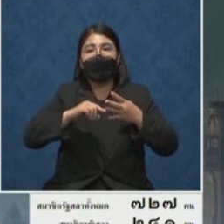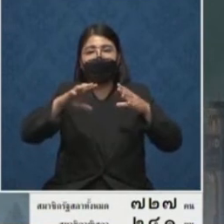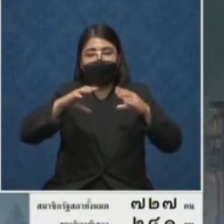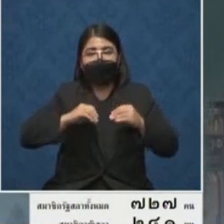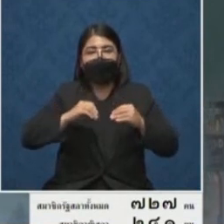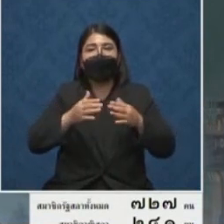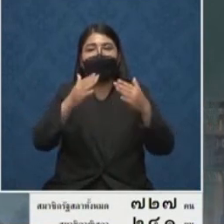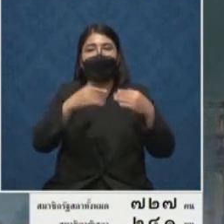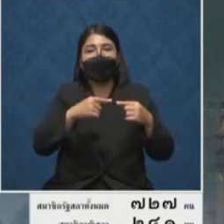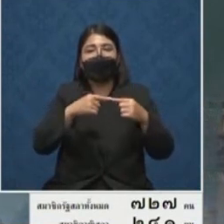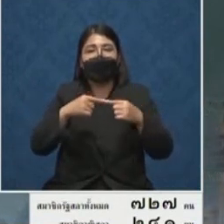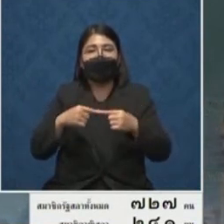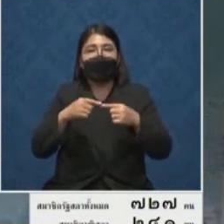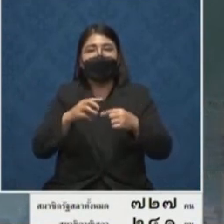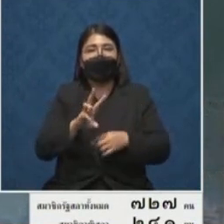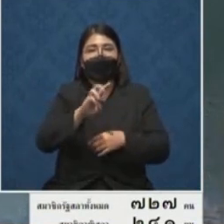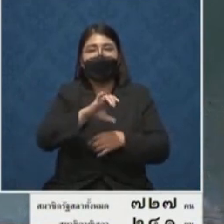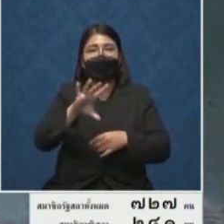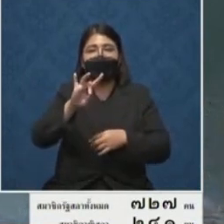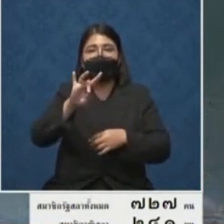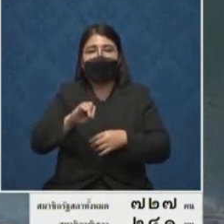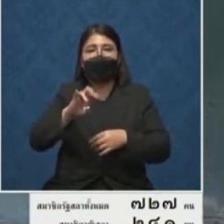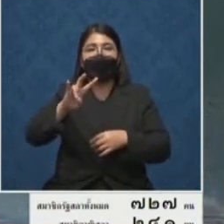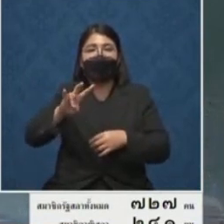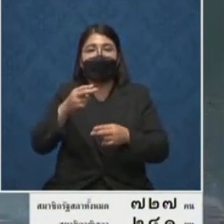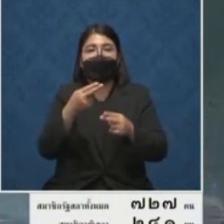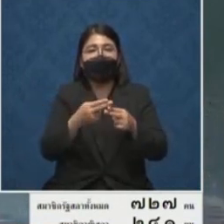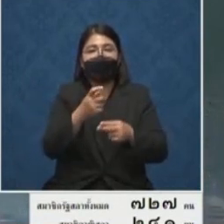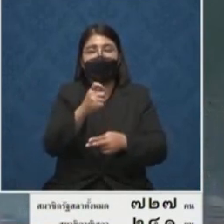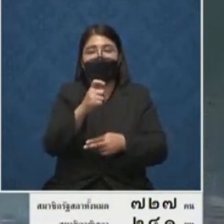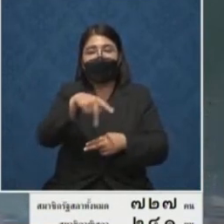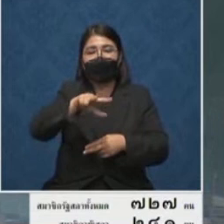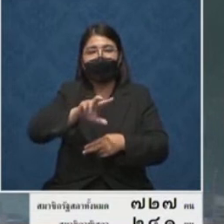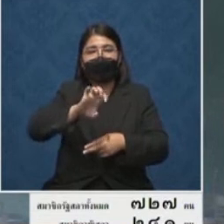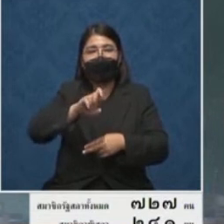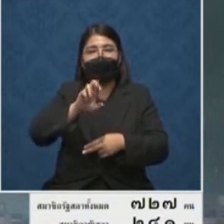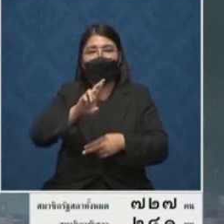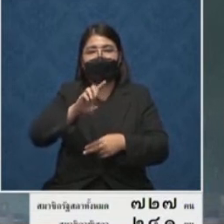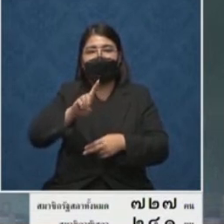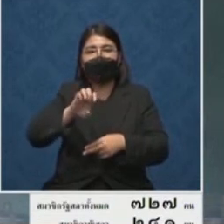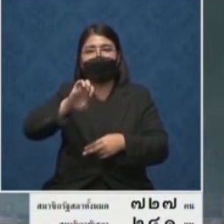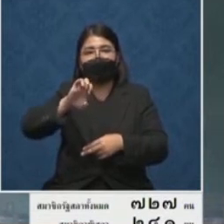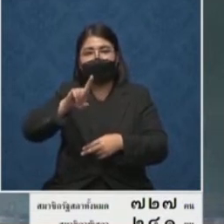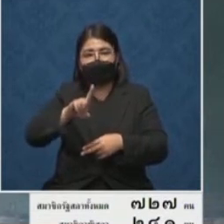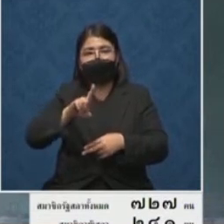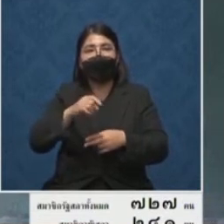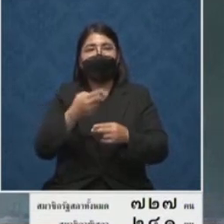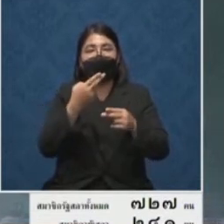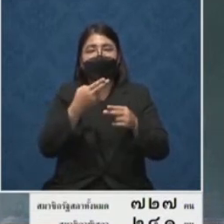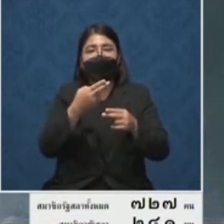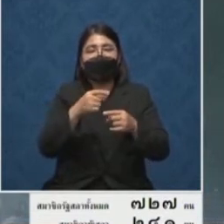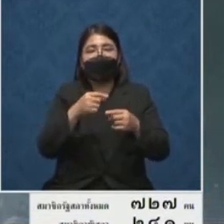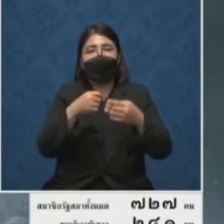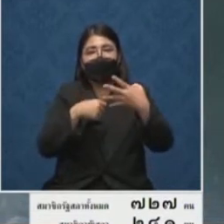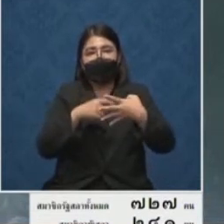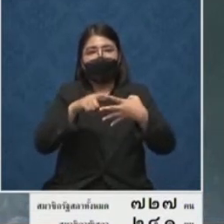การ3รับหลักการ4รับหลักการครับ 687นางอภิรดีตัน